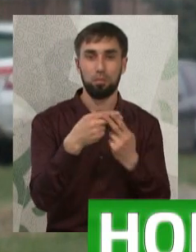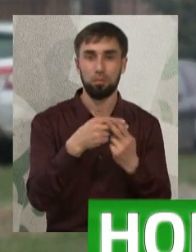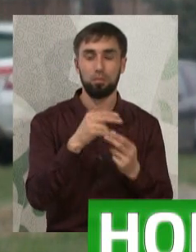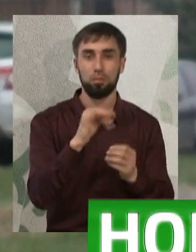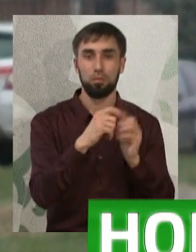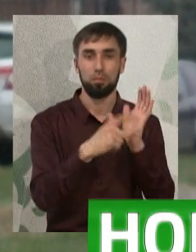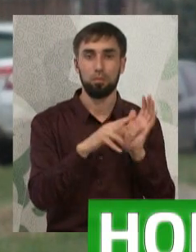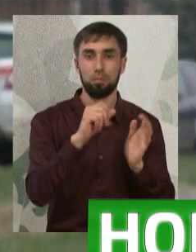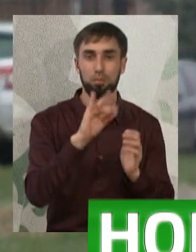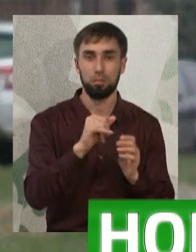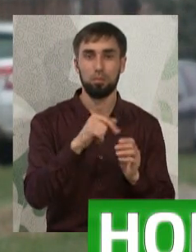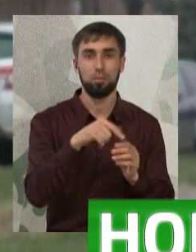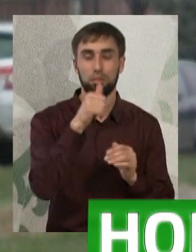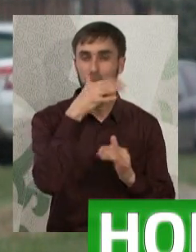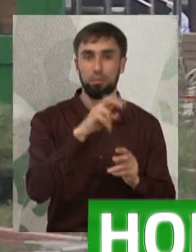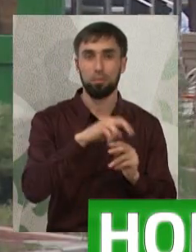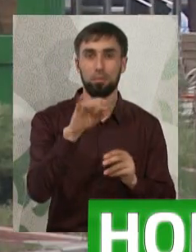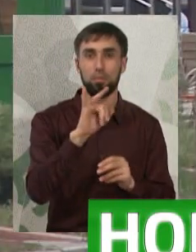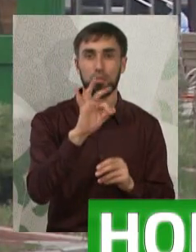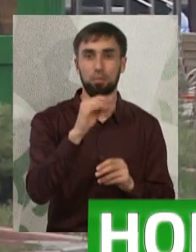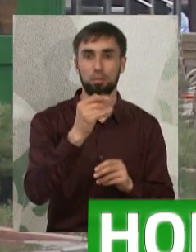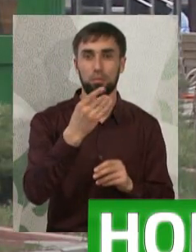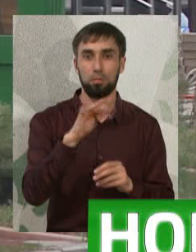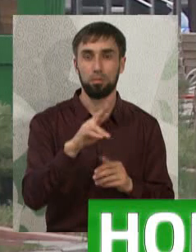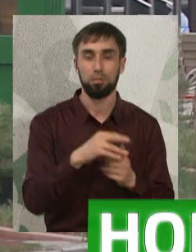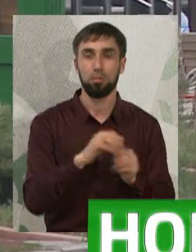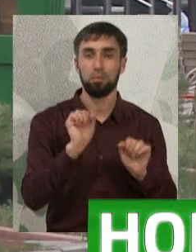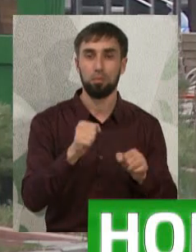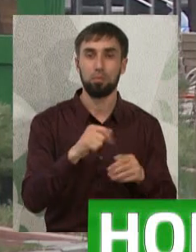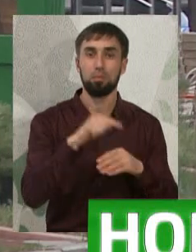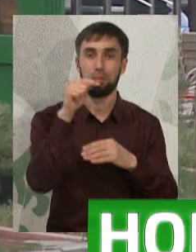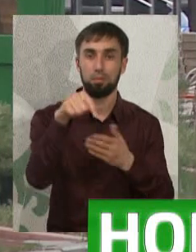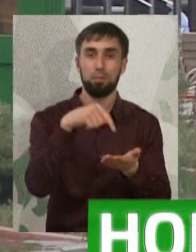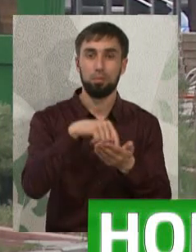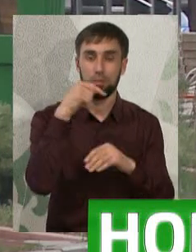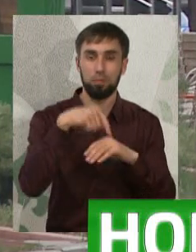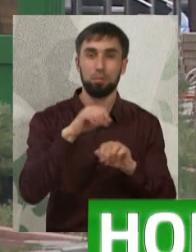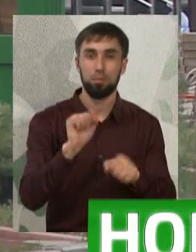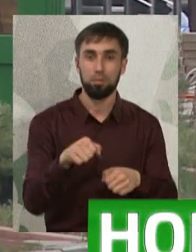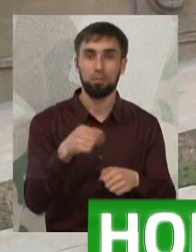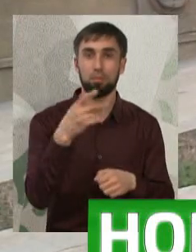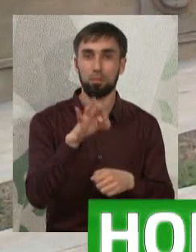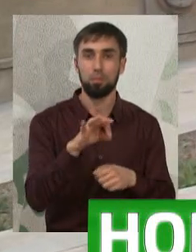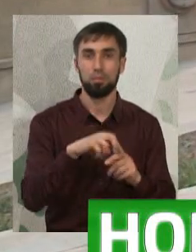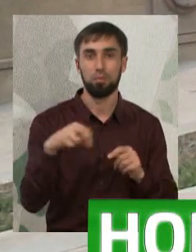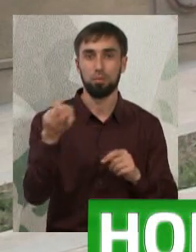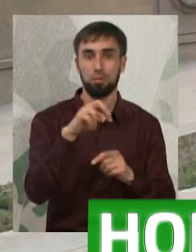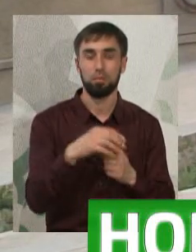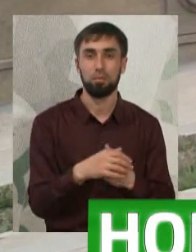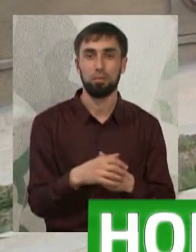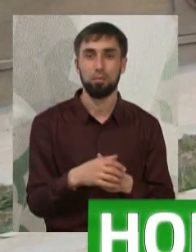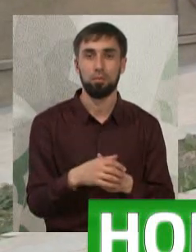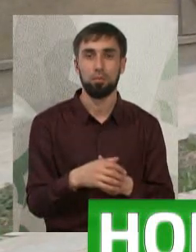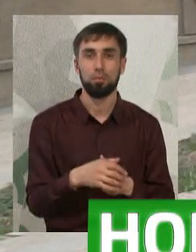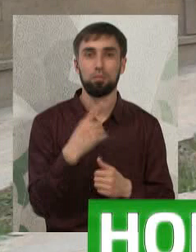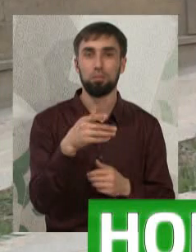марта россияне не могут посещать Иорданию. Попасть туда можно, но только на территорию столиц. Информация о запрете на въезд в ряд